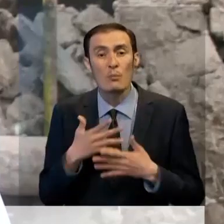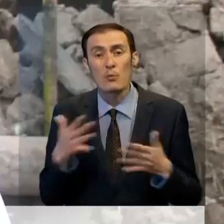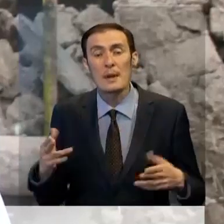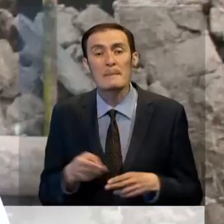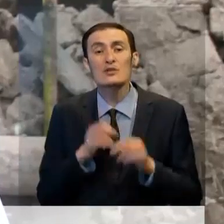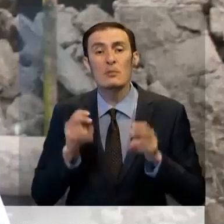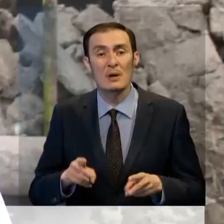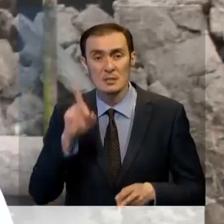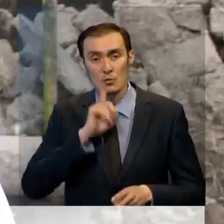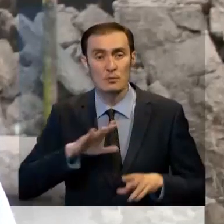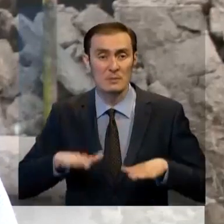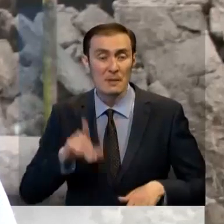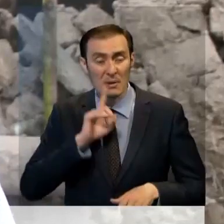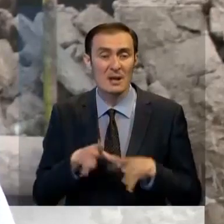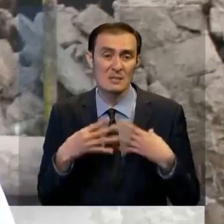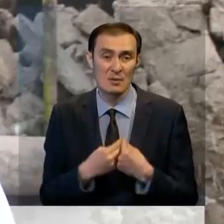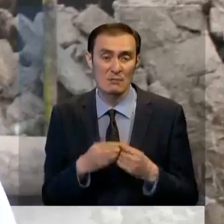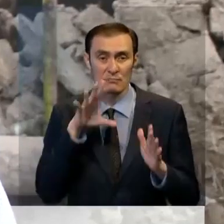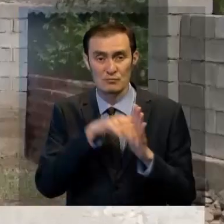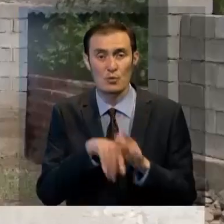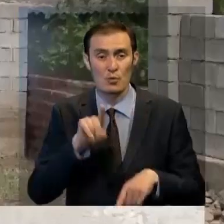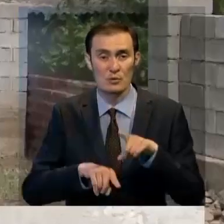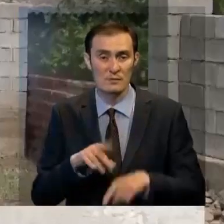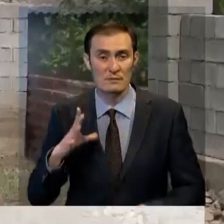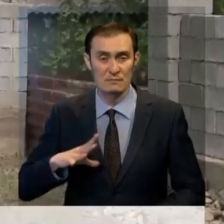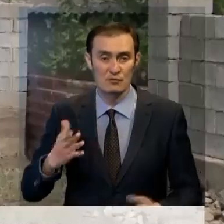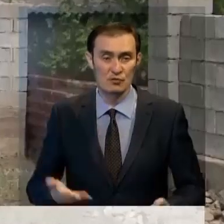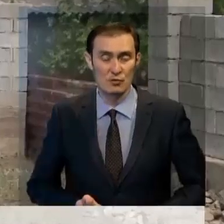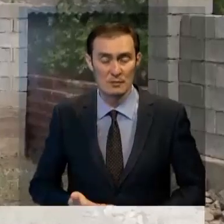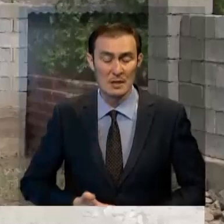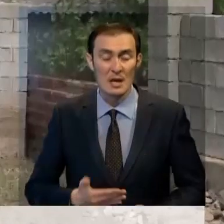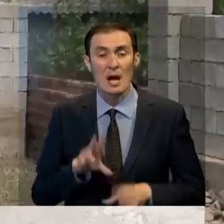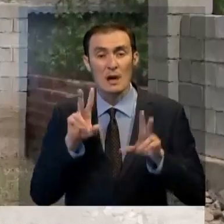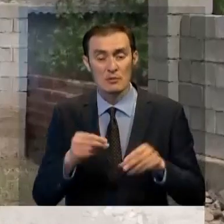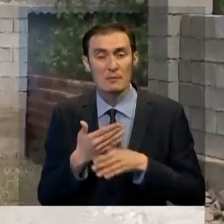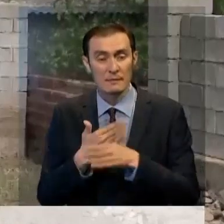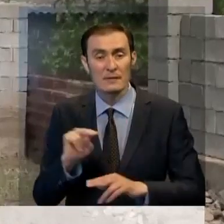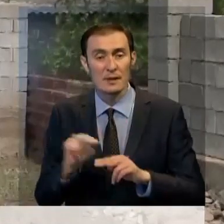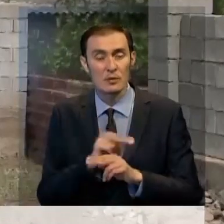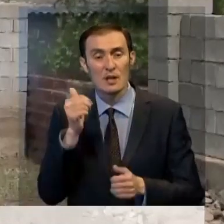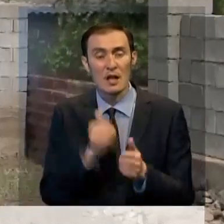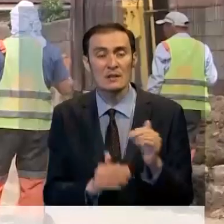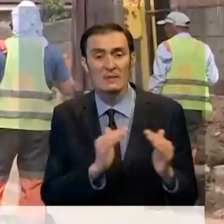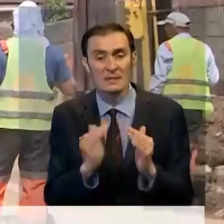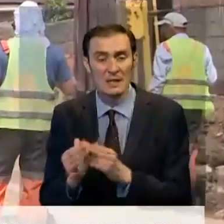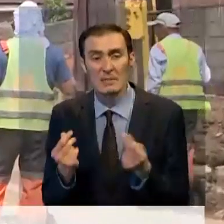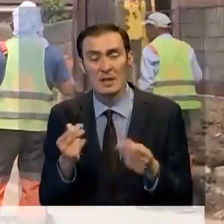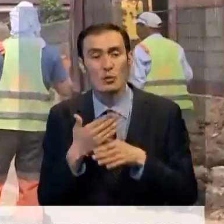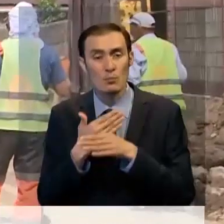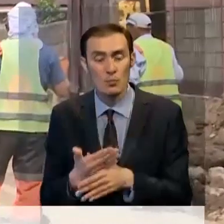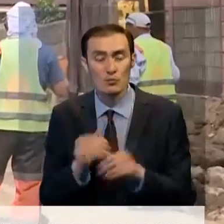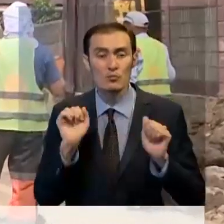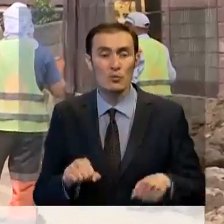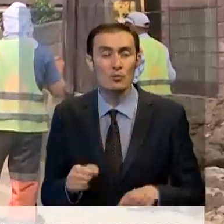безопасном месте. Пока наша семья живет у родственников. В акимате обещают профинансировать ремонт каждого здания. На материальную помощь